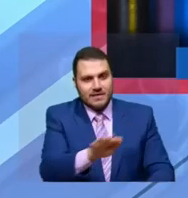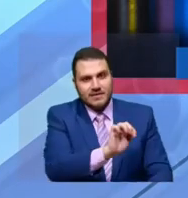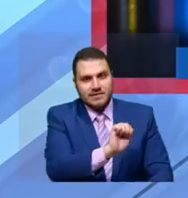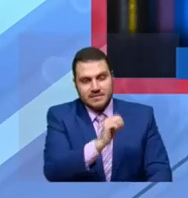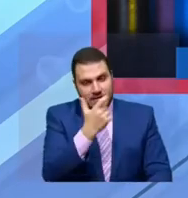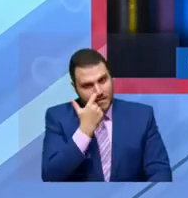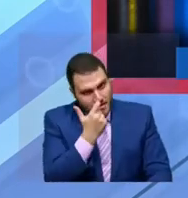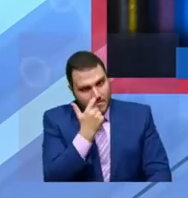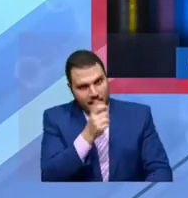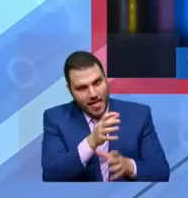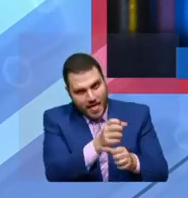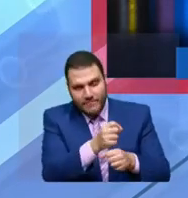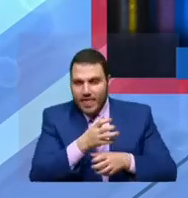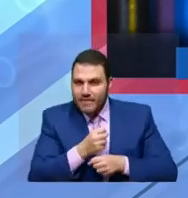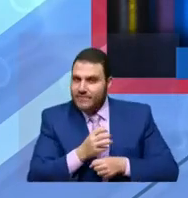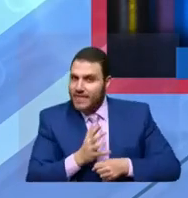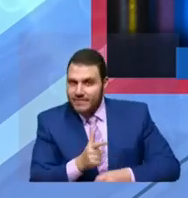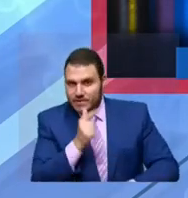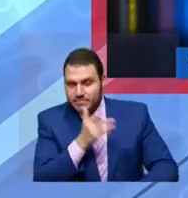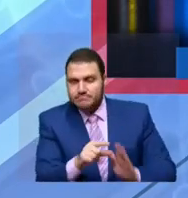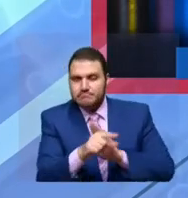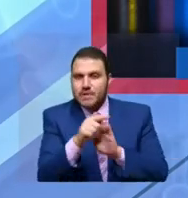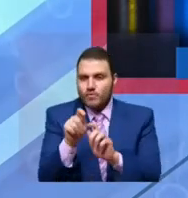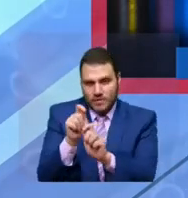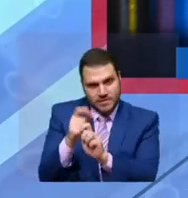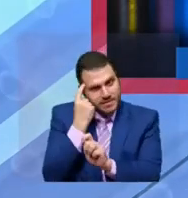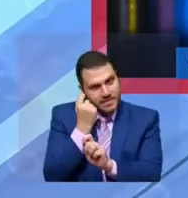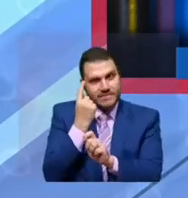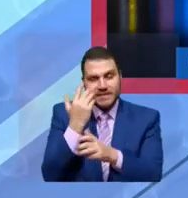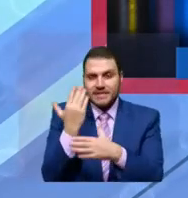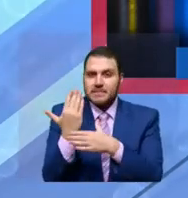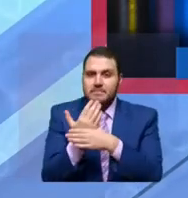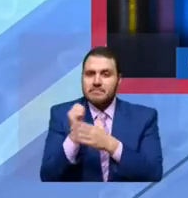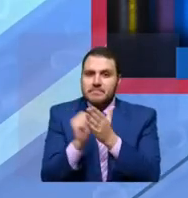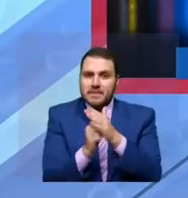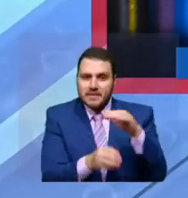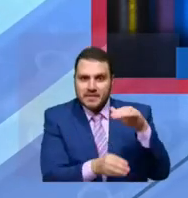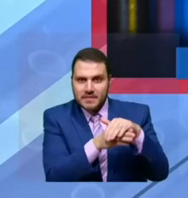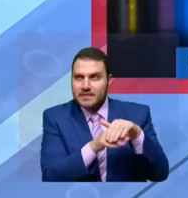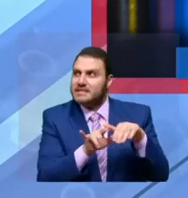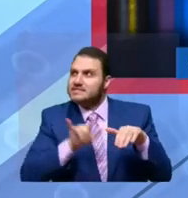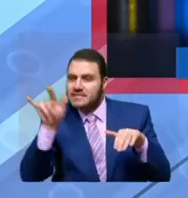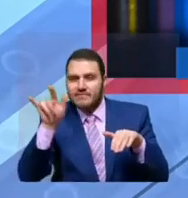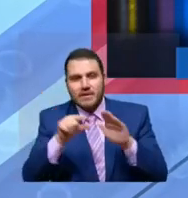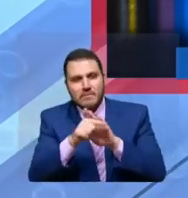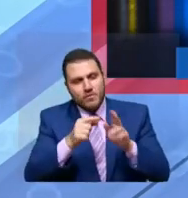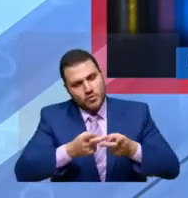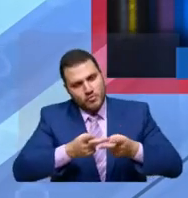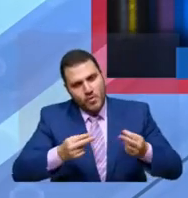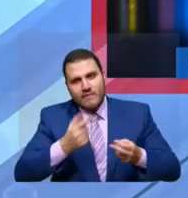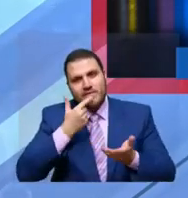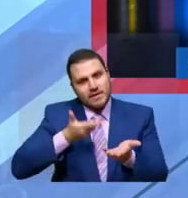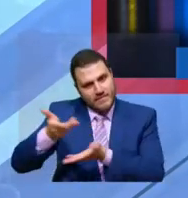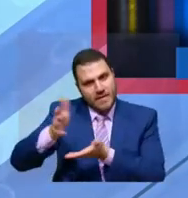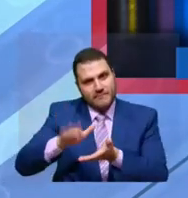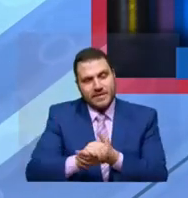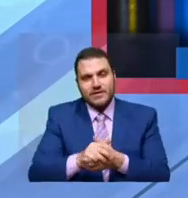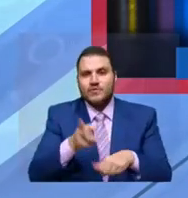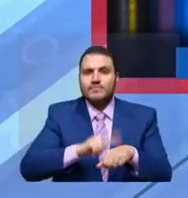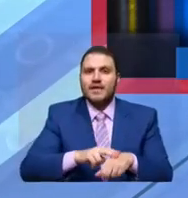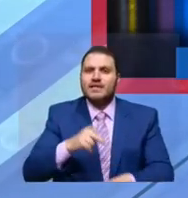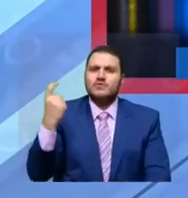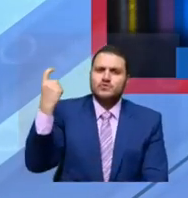له، وكذلك التوعية بإجراءات وآليات الحجر المنزلي والسفر وغيرها. وأيضا يتم الإجابة على